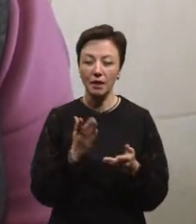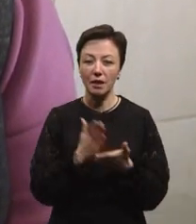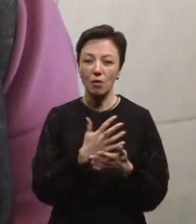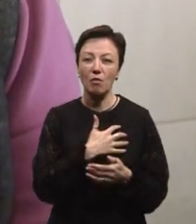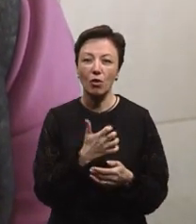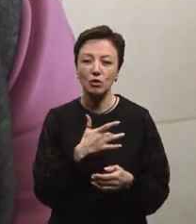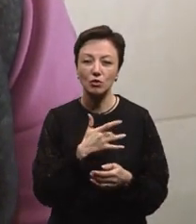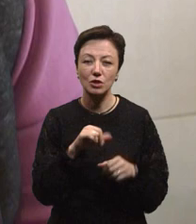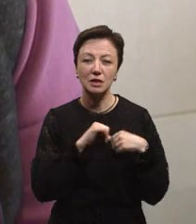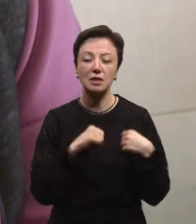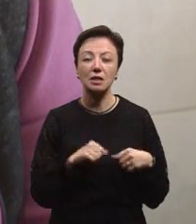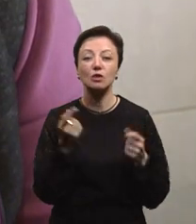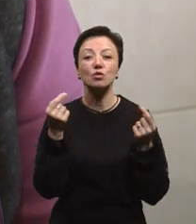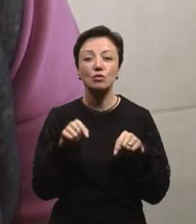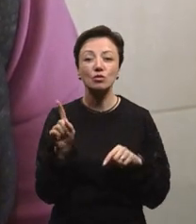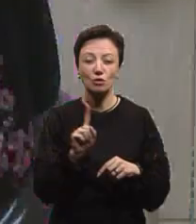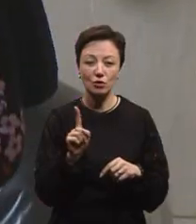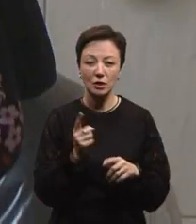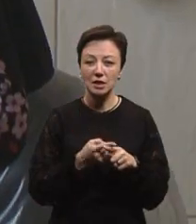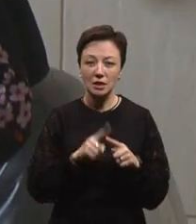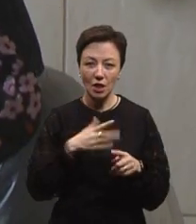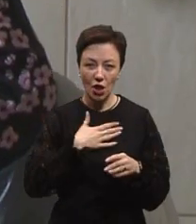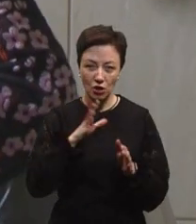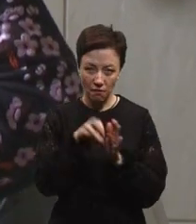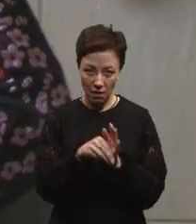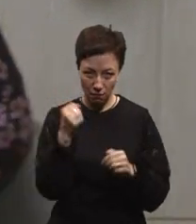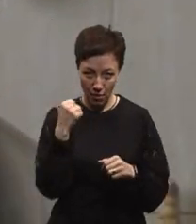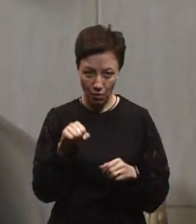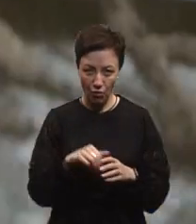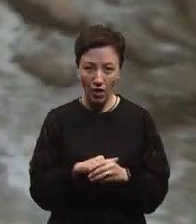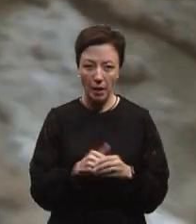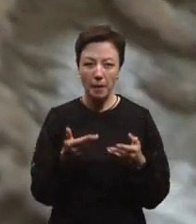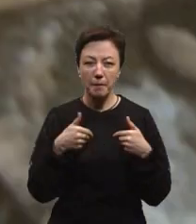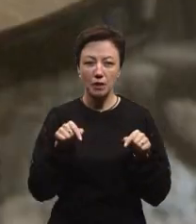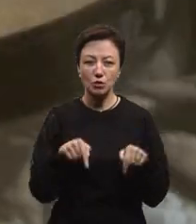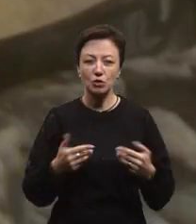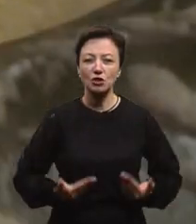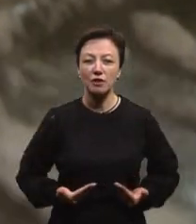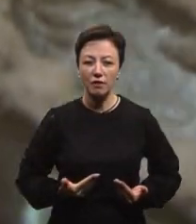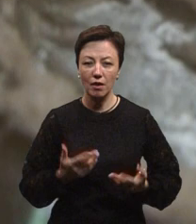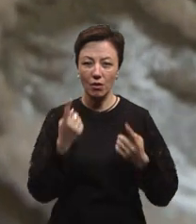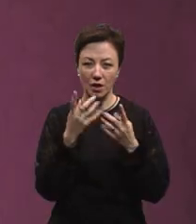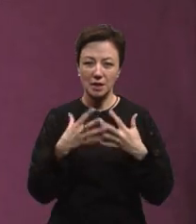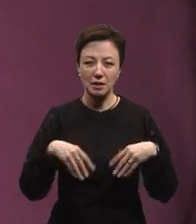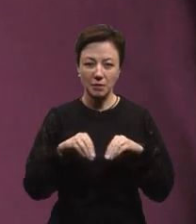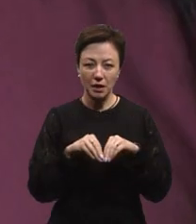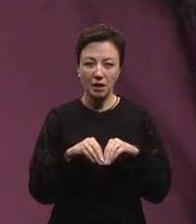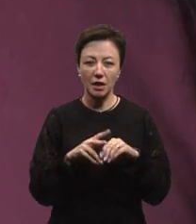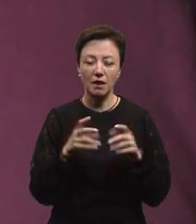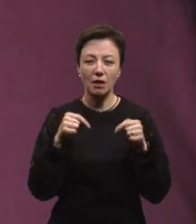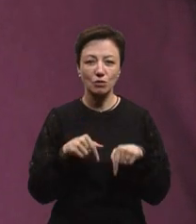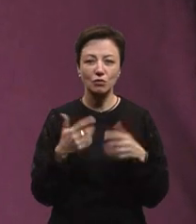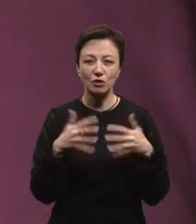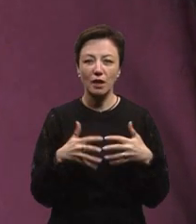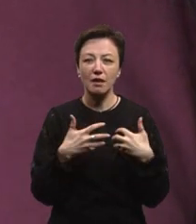душі і серця тому що це наш вклад в перемогу ми тут живемо однією сім'єю і нас